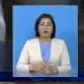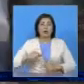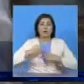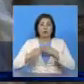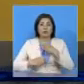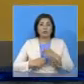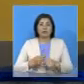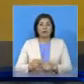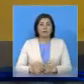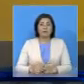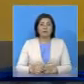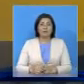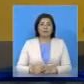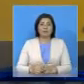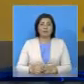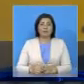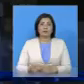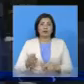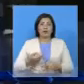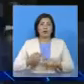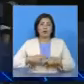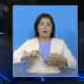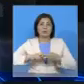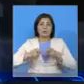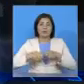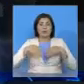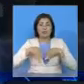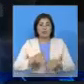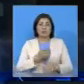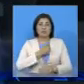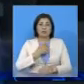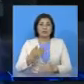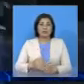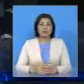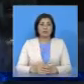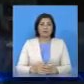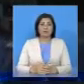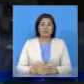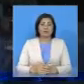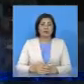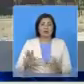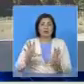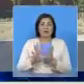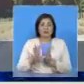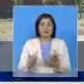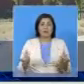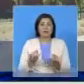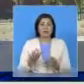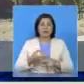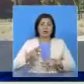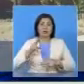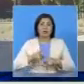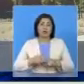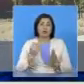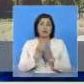сол осы проблеманы шешілсе екен деп ойлаймыз. Свет кіргізу. Иә, мұндай тың